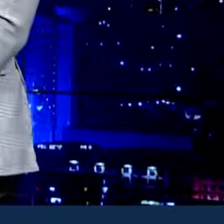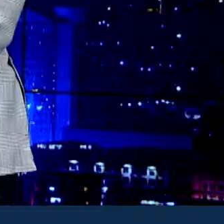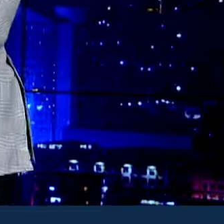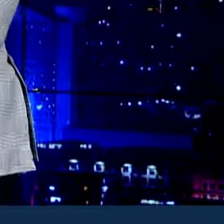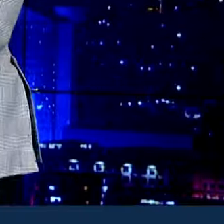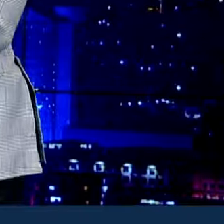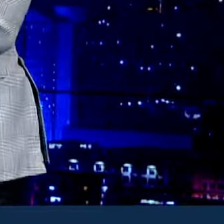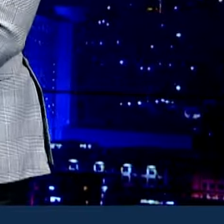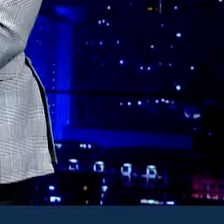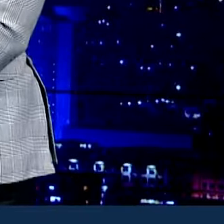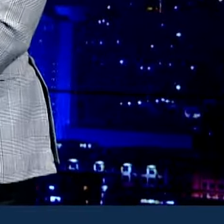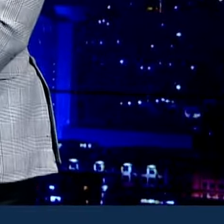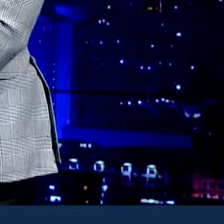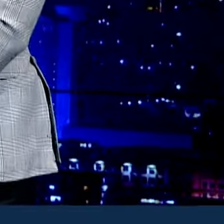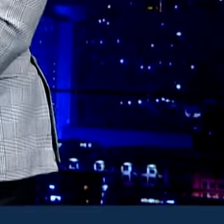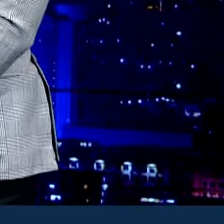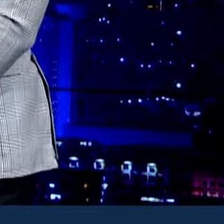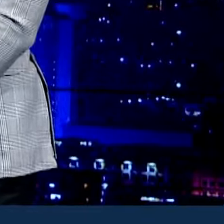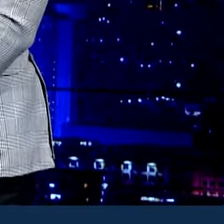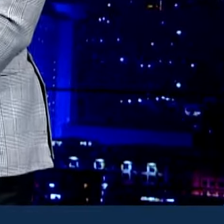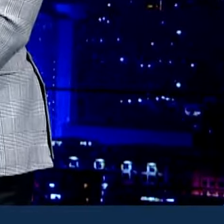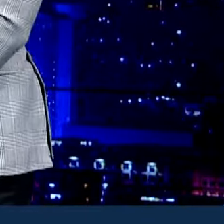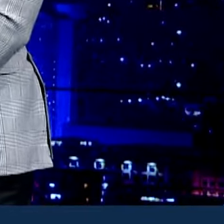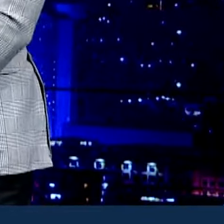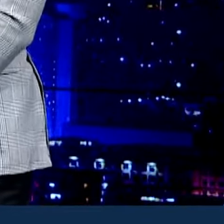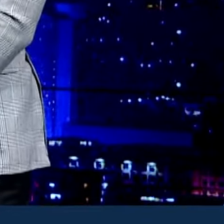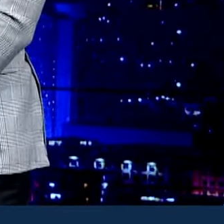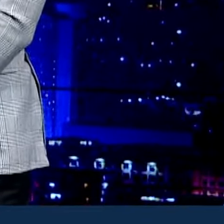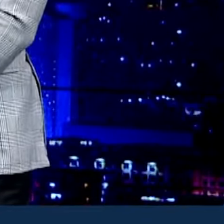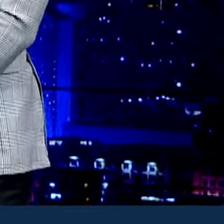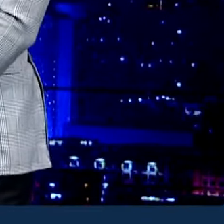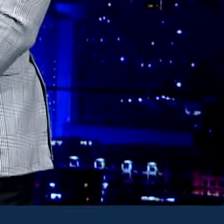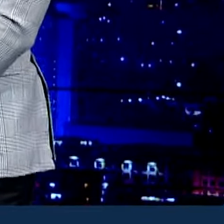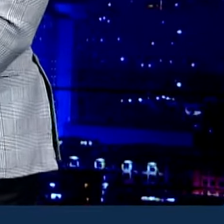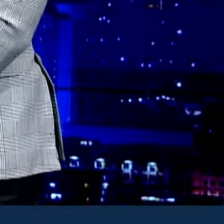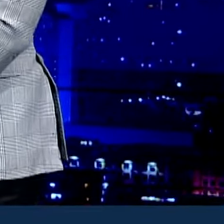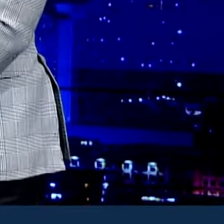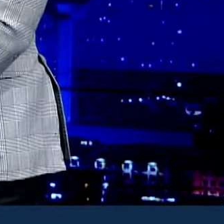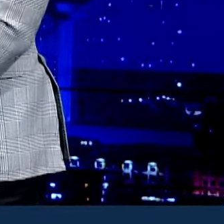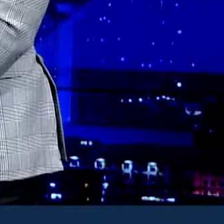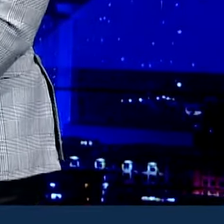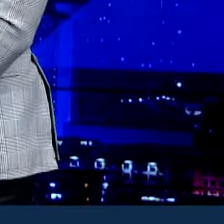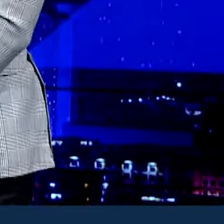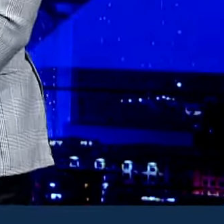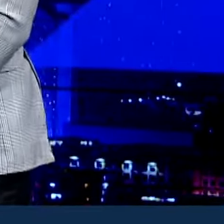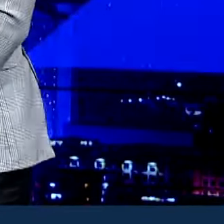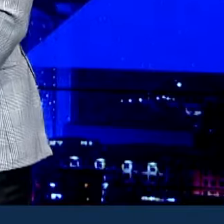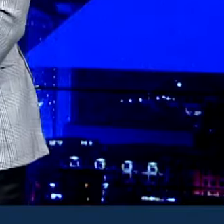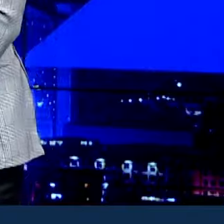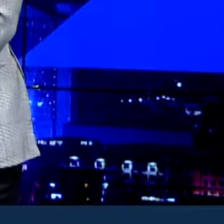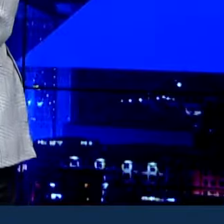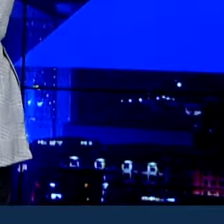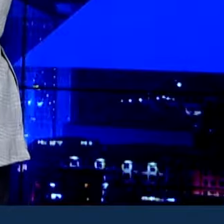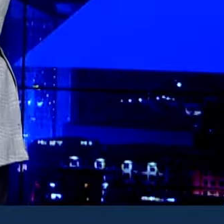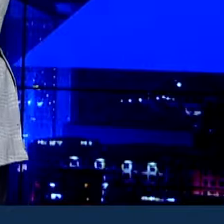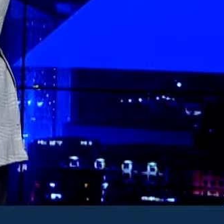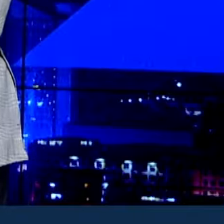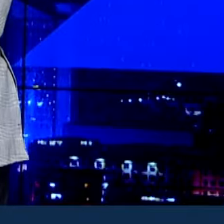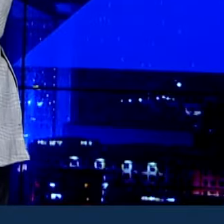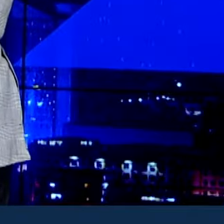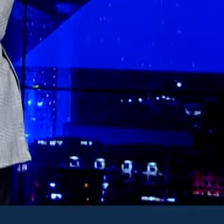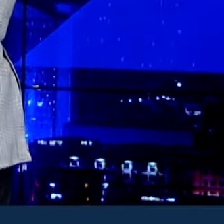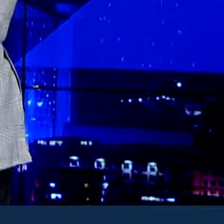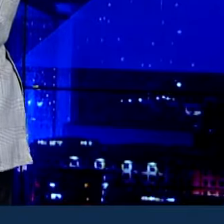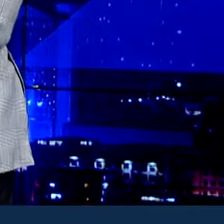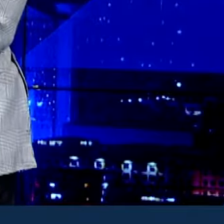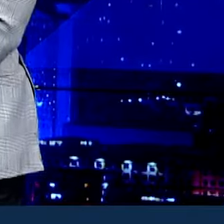tuzatarame nyine birasaba yuko tuzaturi muri iyo concert. Ariko nubwo wambwiye ngo amasaha arageze. Biryogo ni indirimbo yakunzwe. Uriya Ranja nta